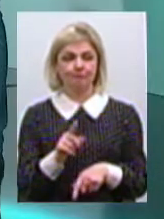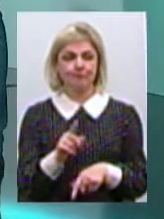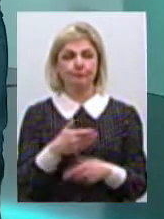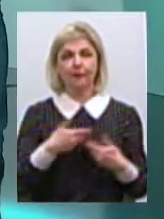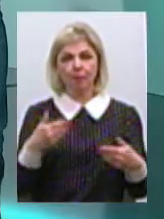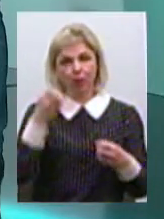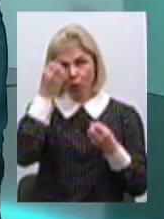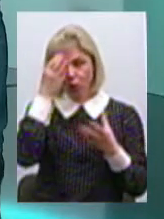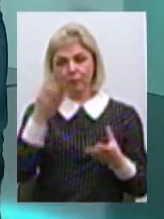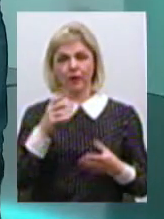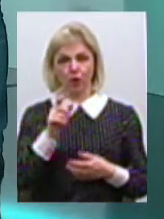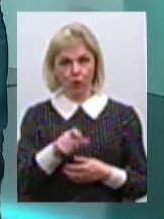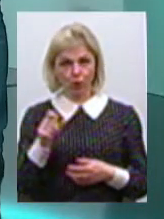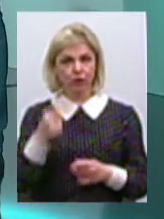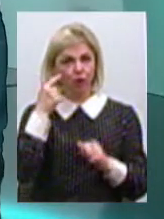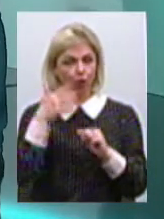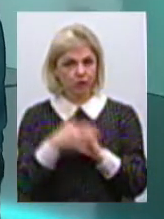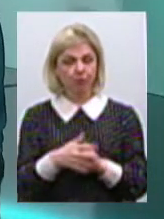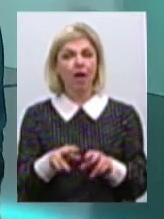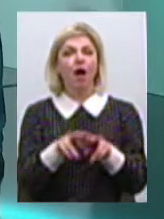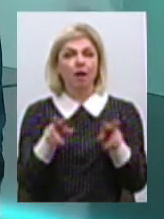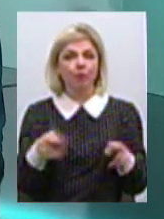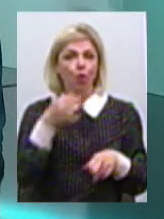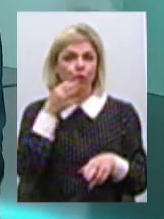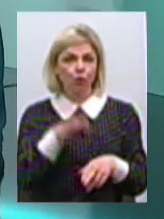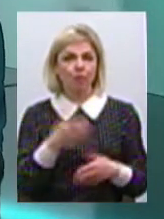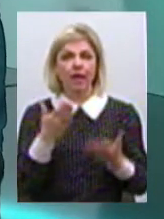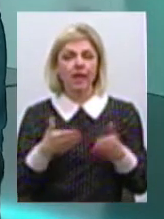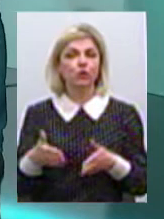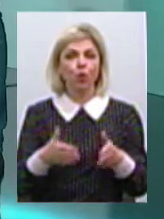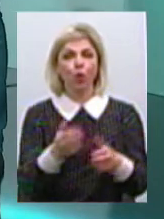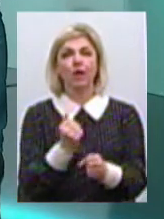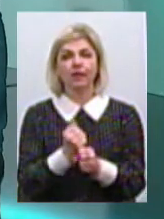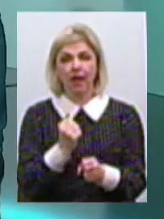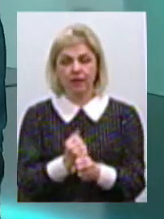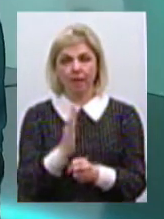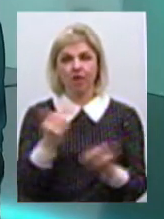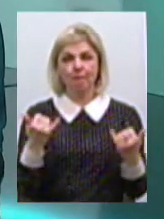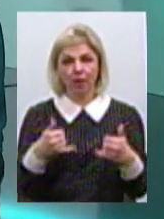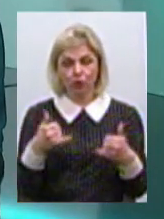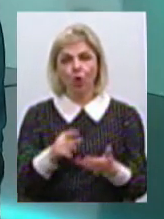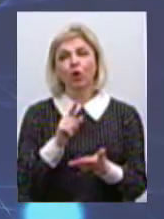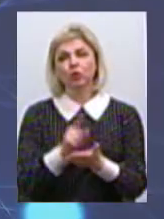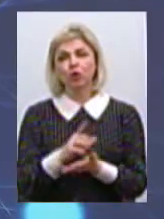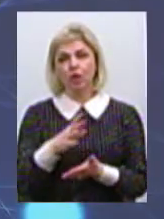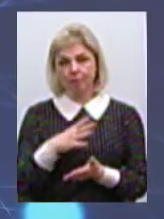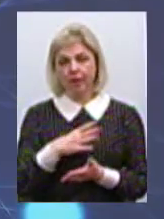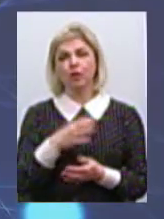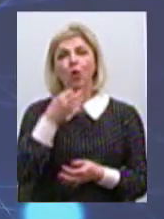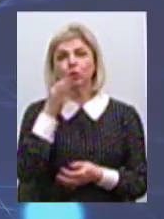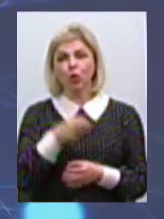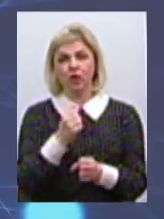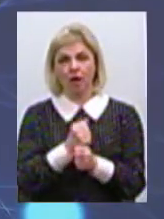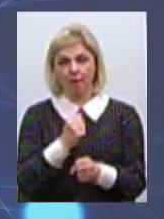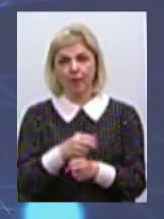розумні, нормальні, адекватні люди, розуміємо. Аналогічний договір, якщо дорога робиться в бетоні. Тобто це має бути досить робіт по бетонній